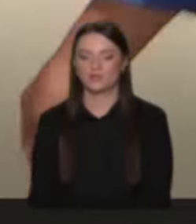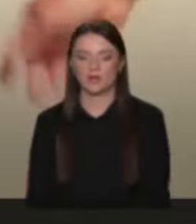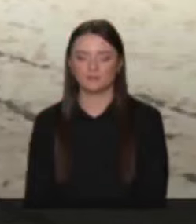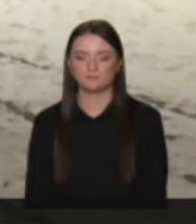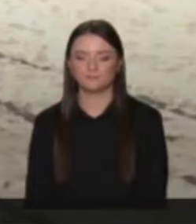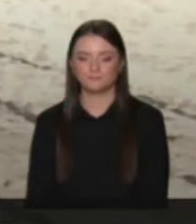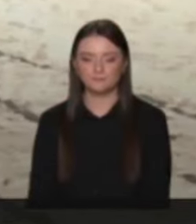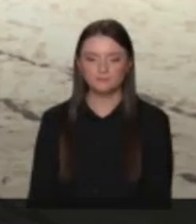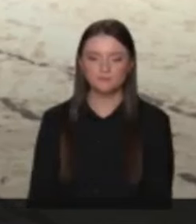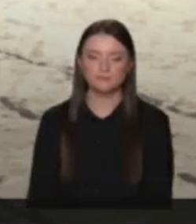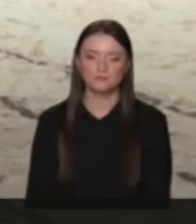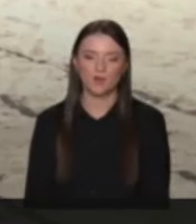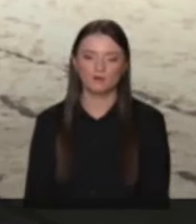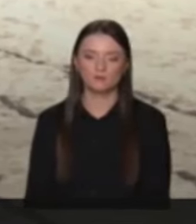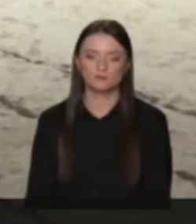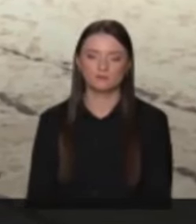Коли